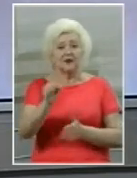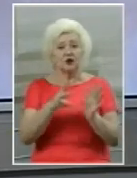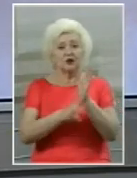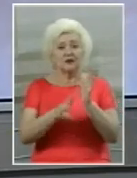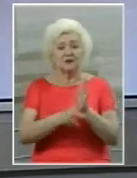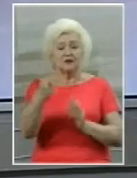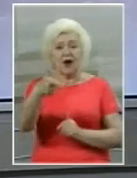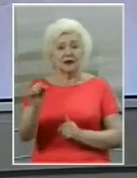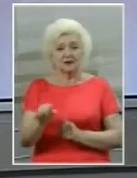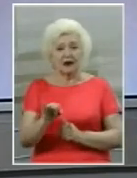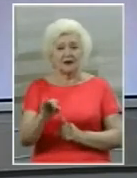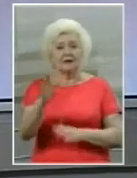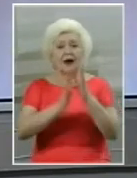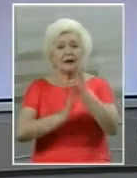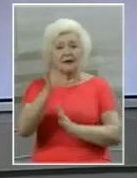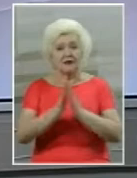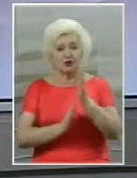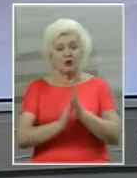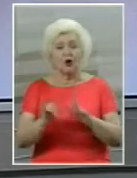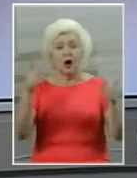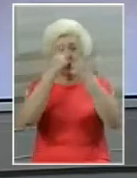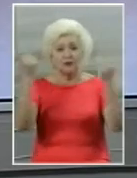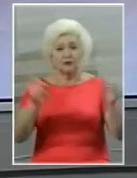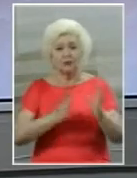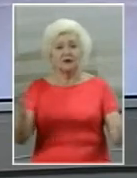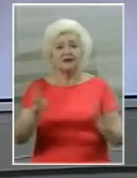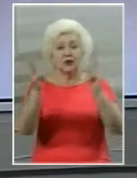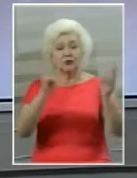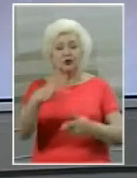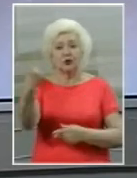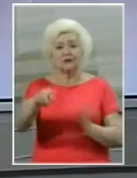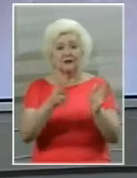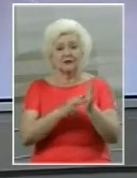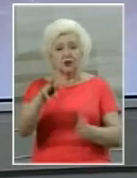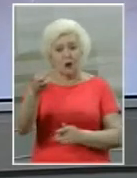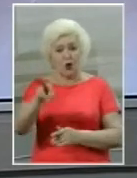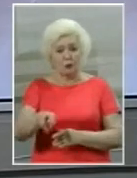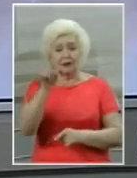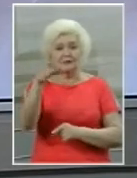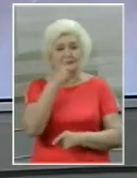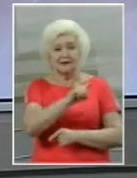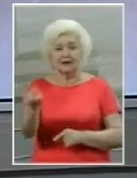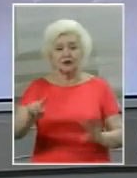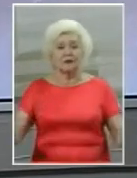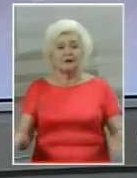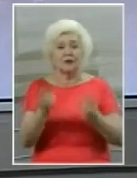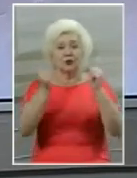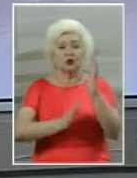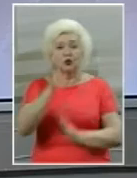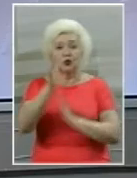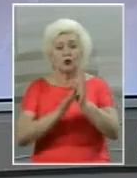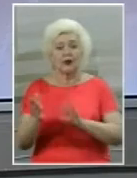580 гектарів лісу. Повідомлення про цю пожежу надійшло 27 травня. За цей час для порятунку лісу було